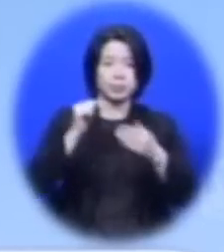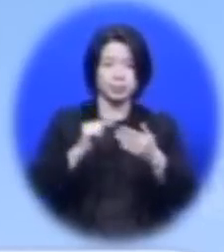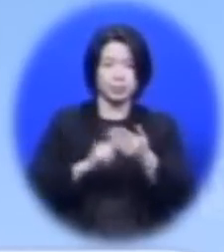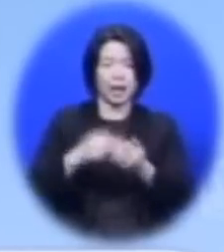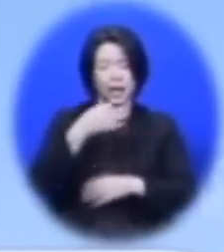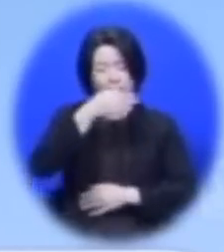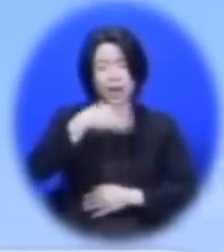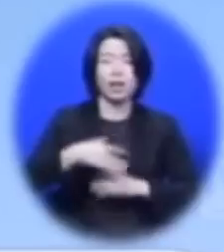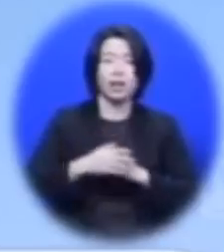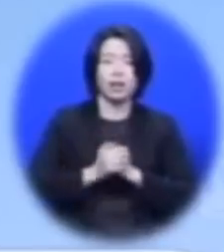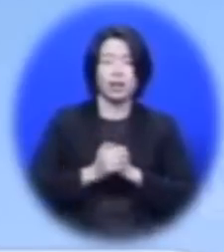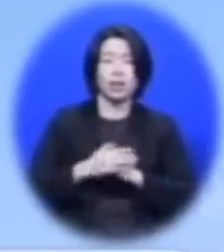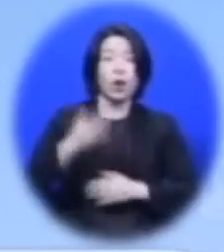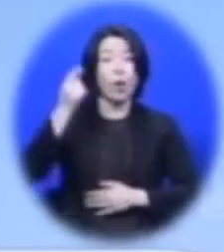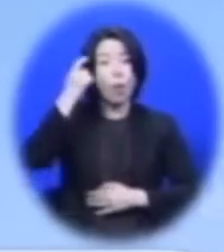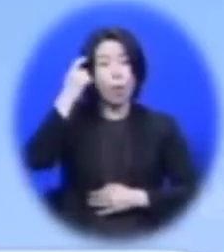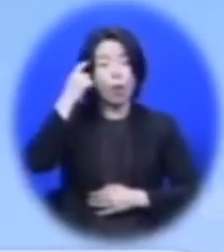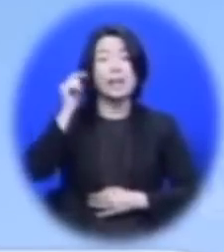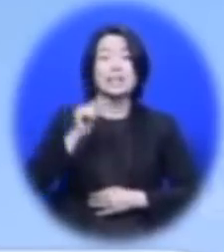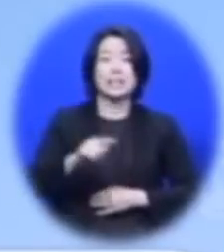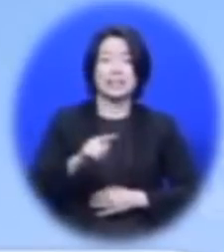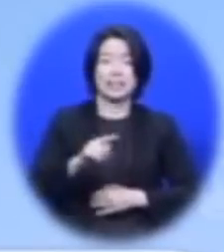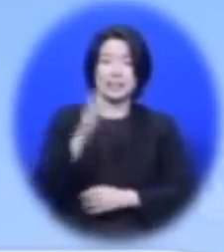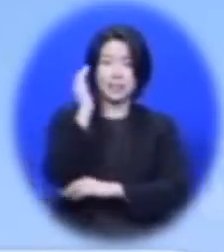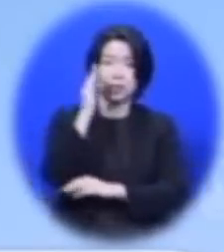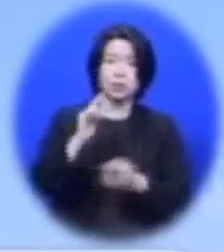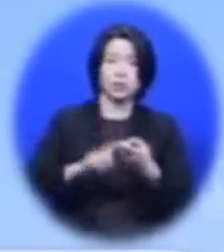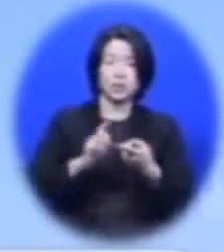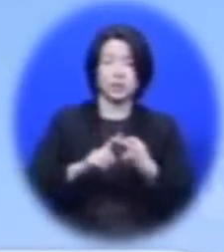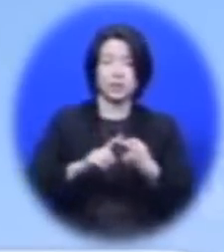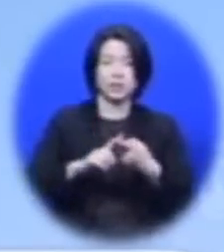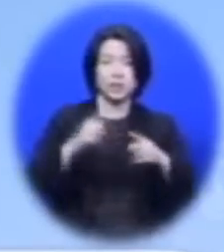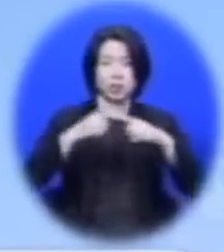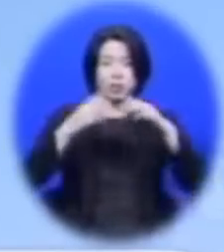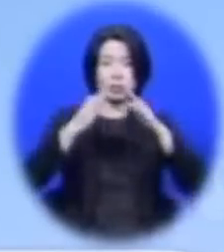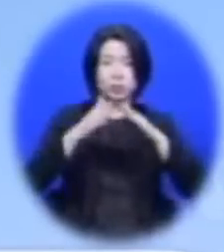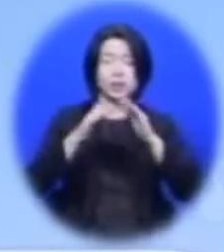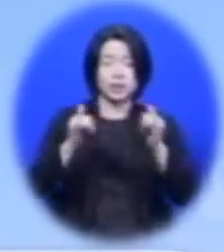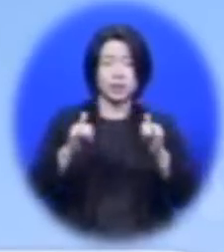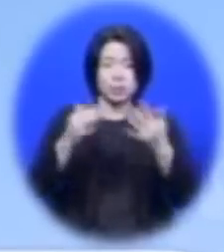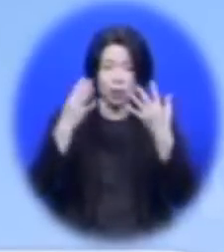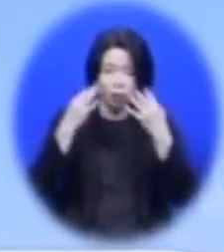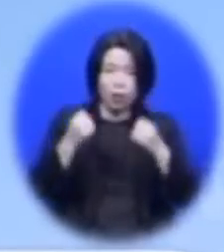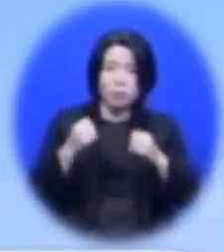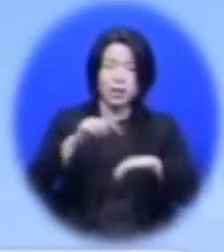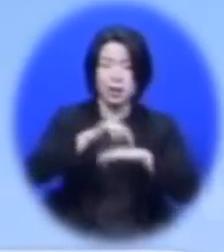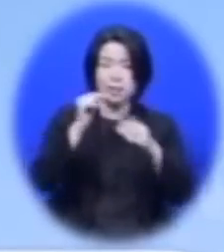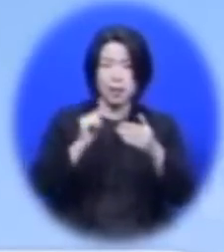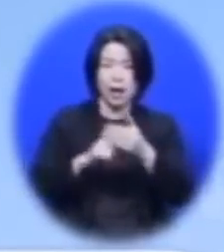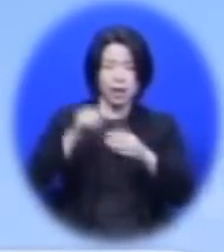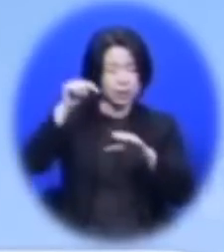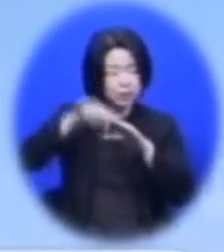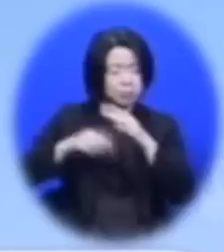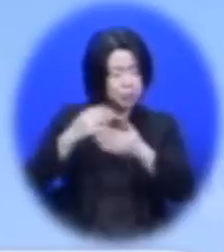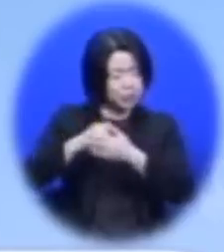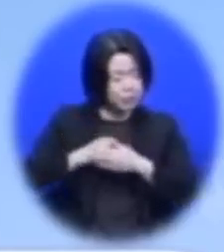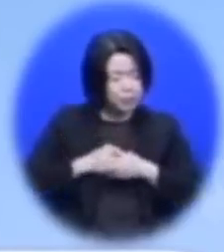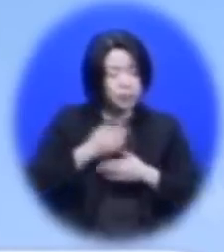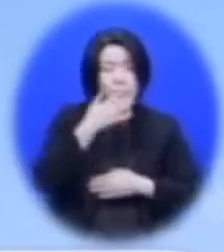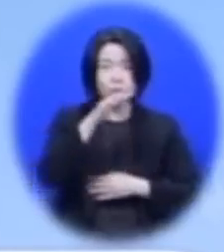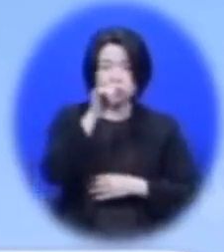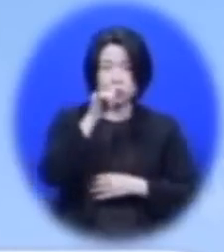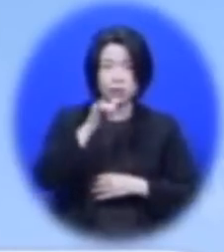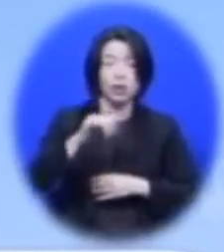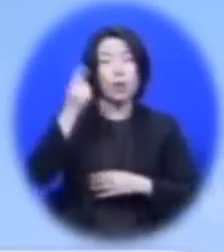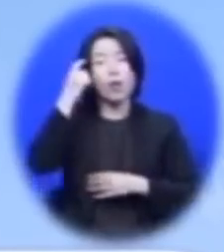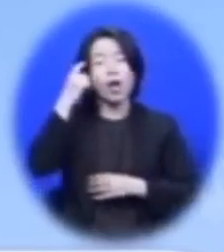힘들었어요. 왜냐하면 이 설교에 대해서 교우들이 얼마나 잘 마음 깊이 받아들이실까. 왜? 모르는